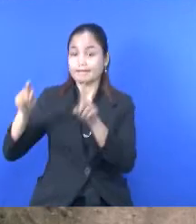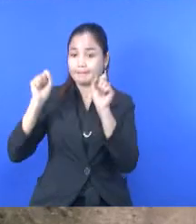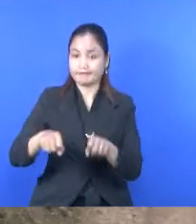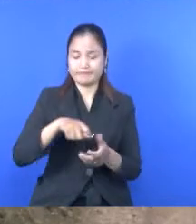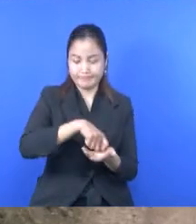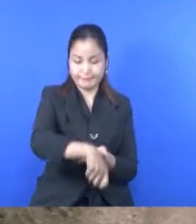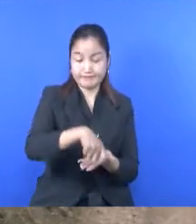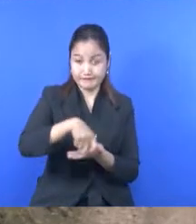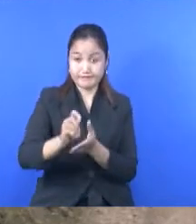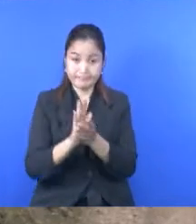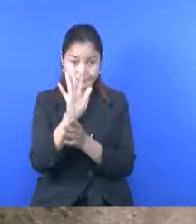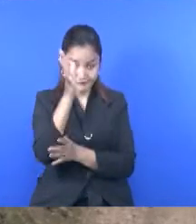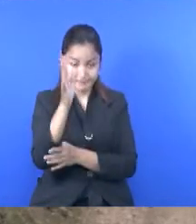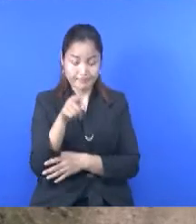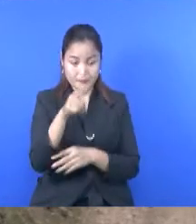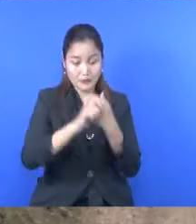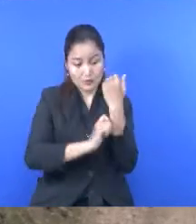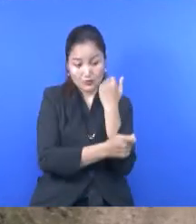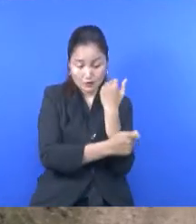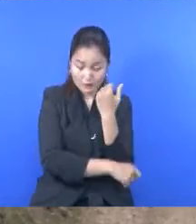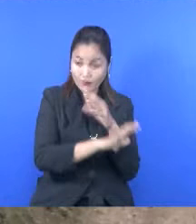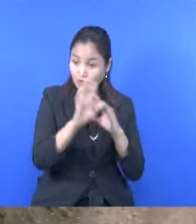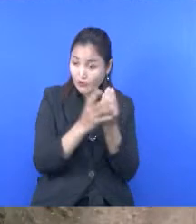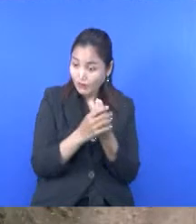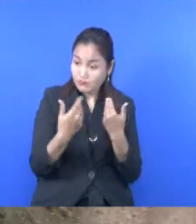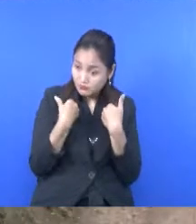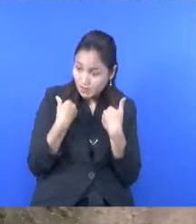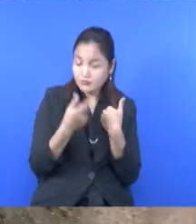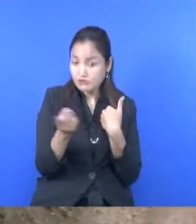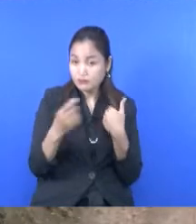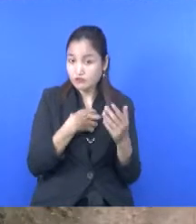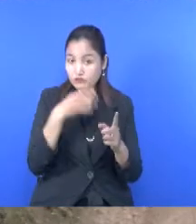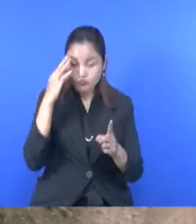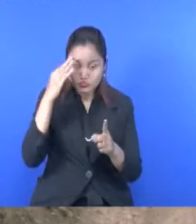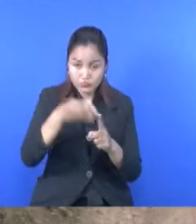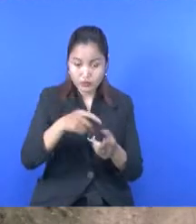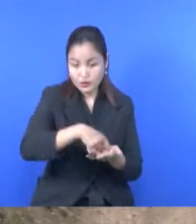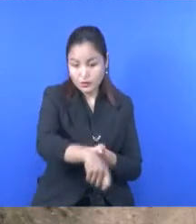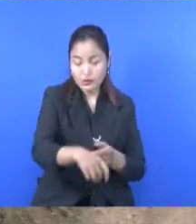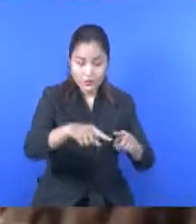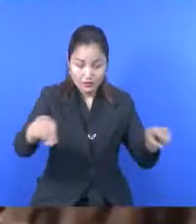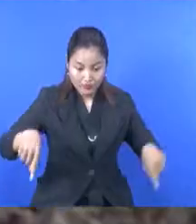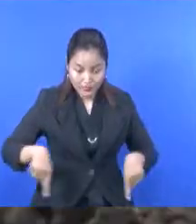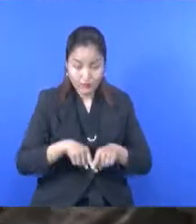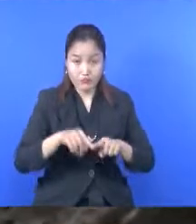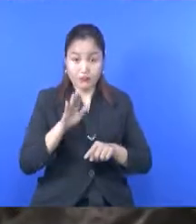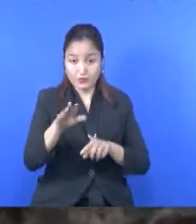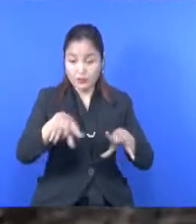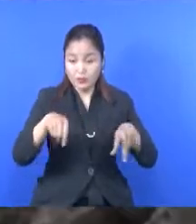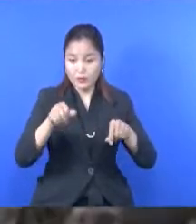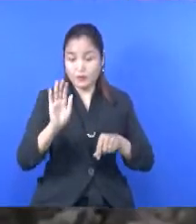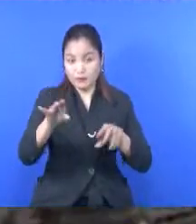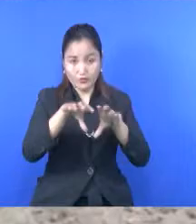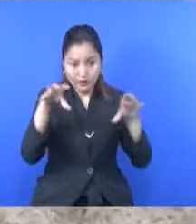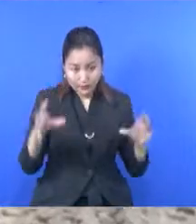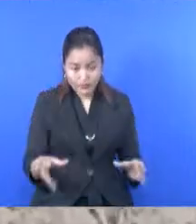ទៀតនោះក្រៅពីដំឡូងមីដែលដៃគូសហការទាំងអស់មានបំណងធ្វើការដាំដុះនៅលើផ្ទៃដីរបស់ក្រុមហ៊ុនគឺនឹងមានកិច្ចចរចាព្រ